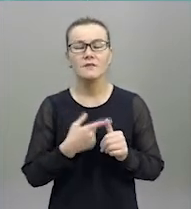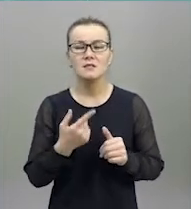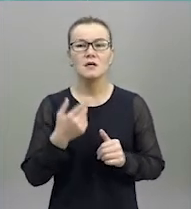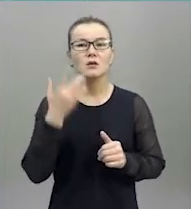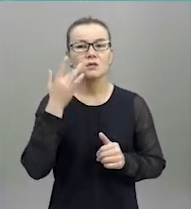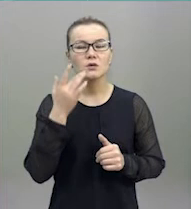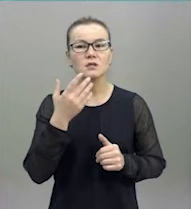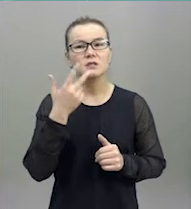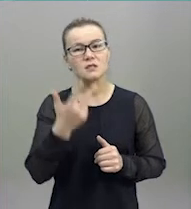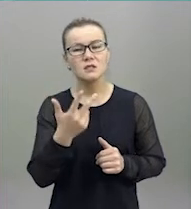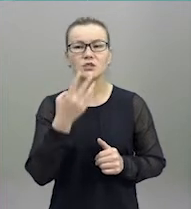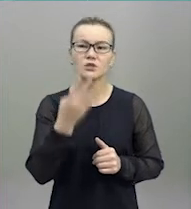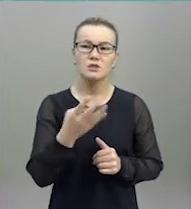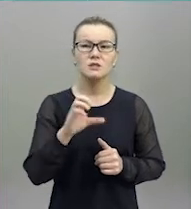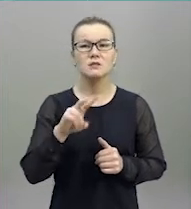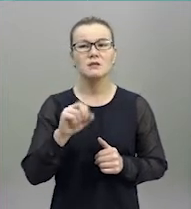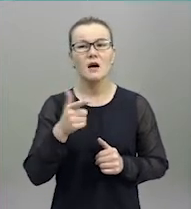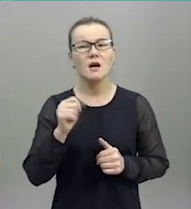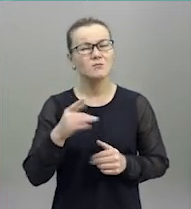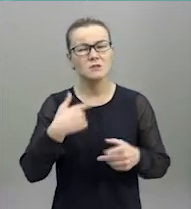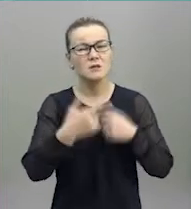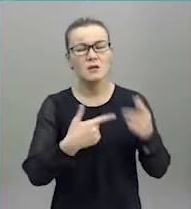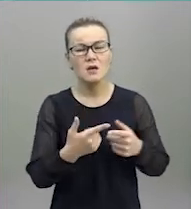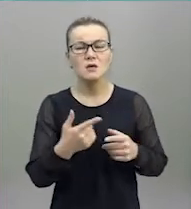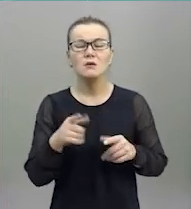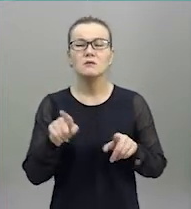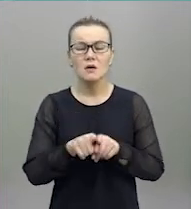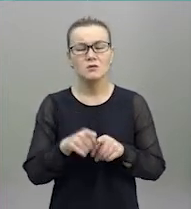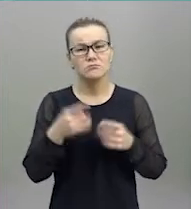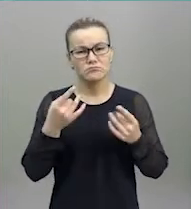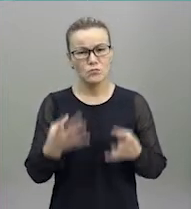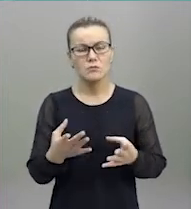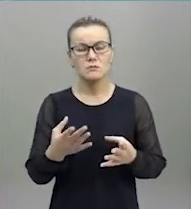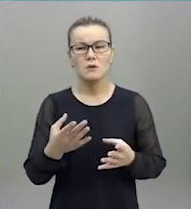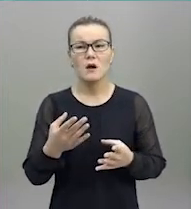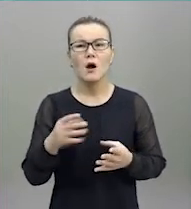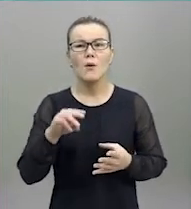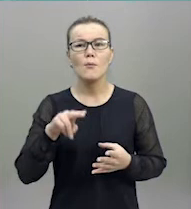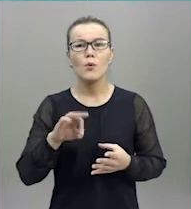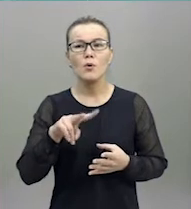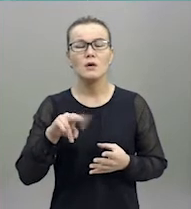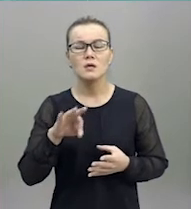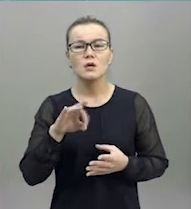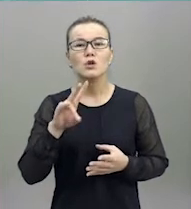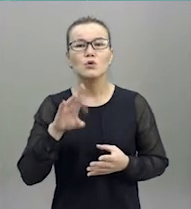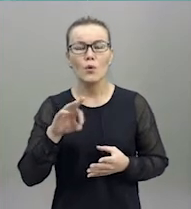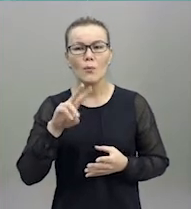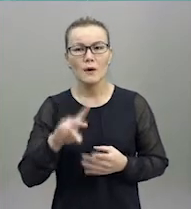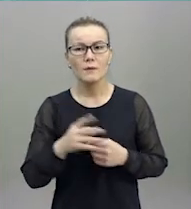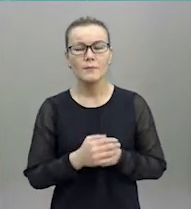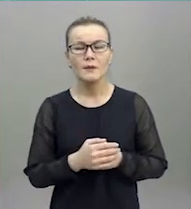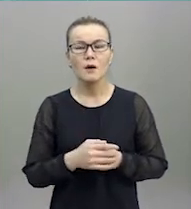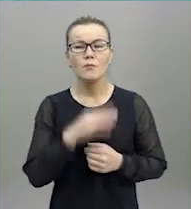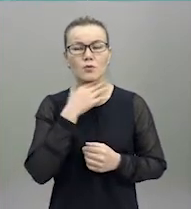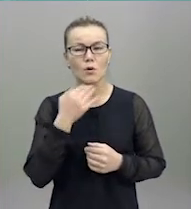слагаемых пять слагаемых и так далее их можно назвать очень просто полиномы поле много nomos